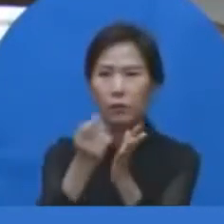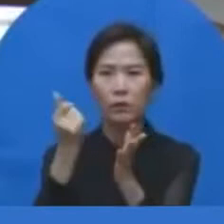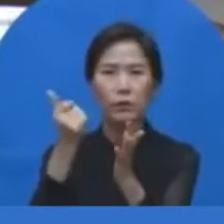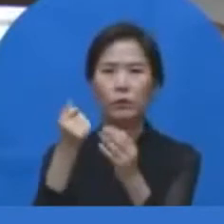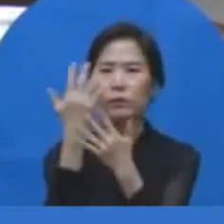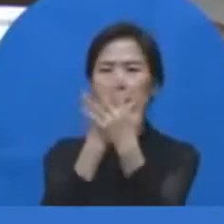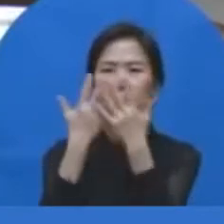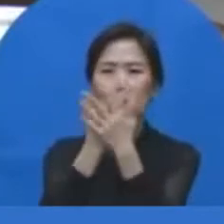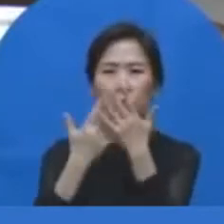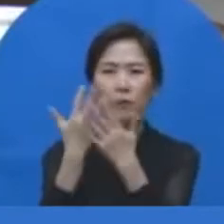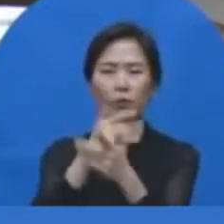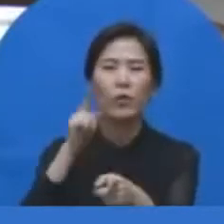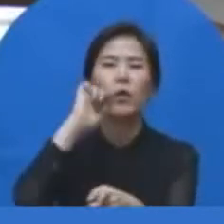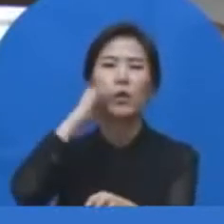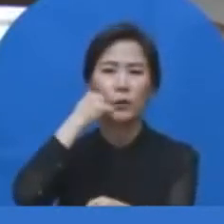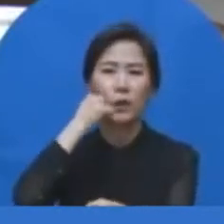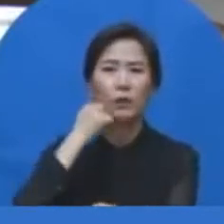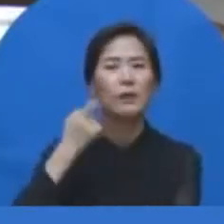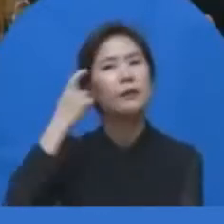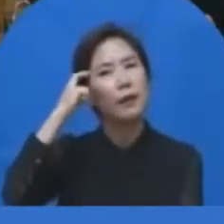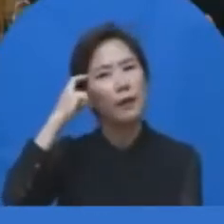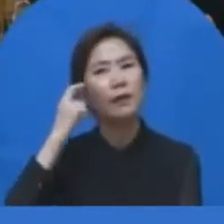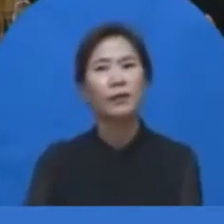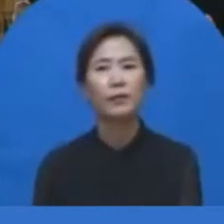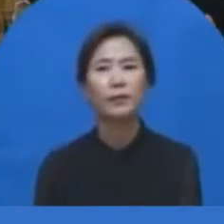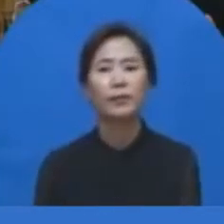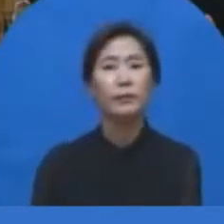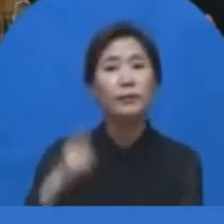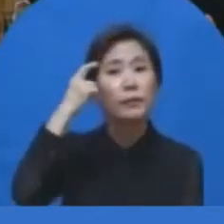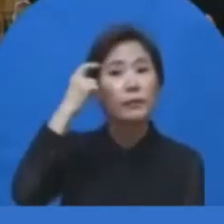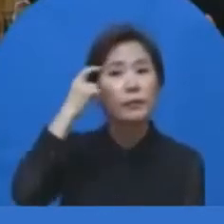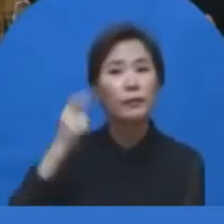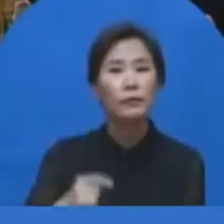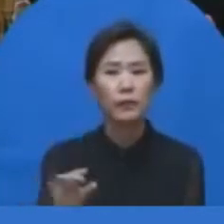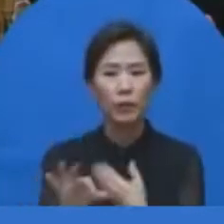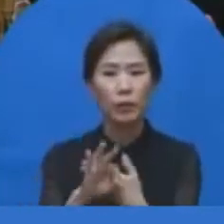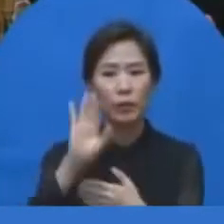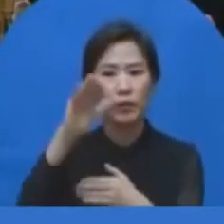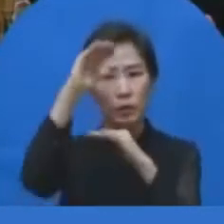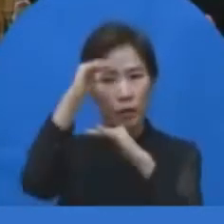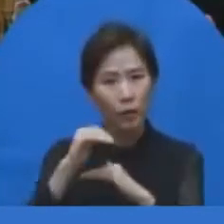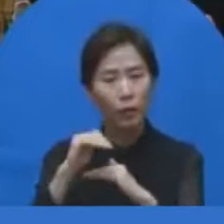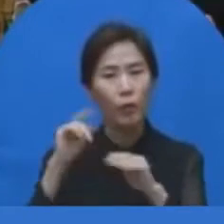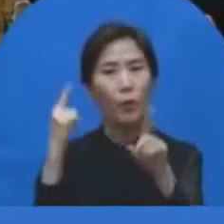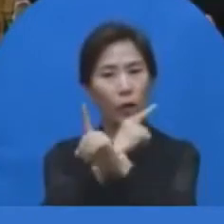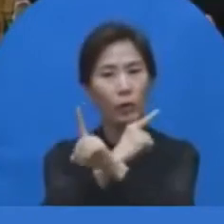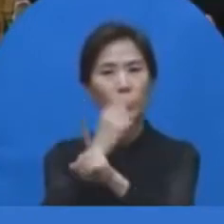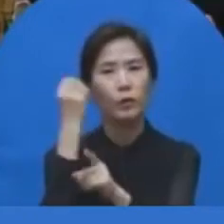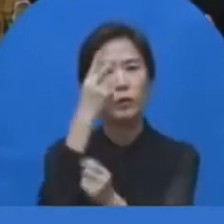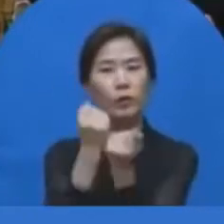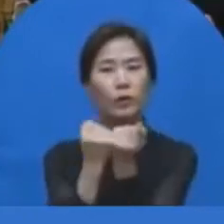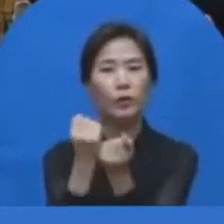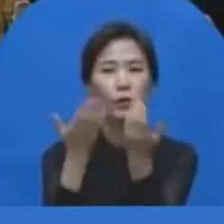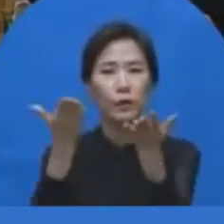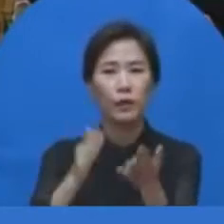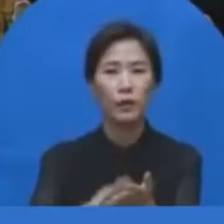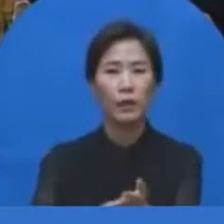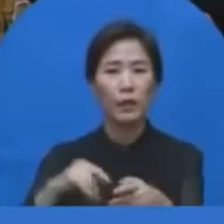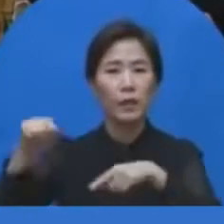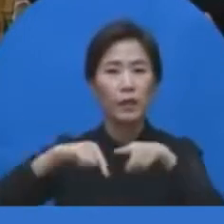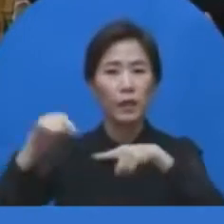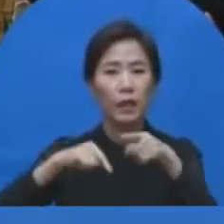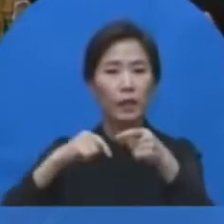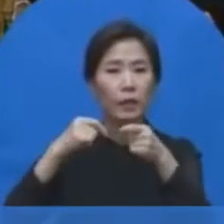절차로 보기에는 좀 무리가 있다라는 게 제 의견입니다. 이 부분은 항을 바꿔서 말씀드리겠습니다. 시행령